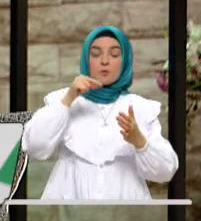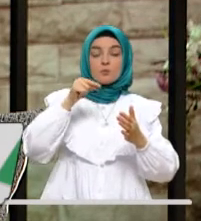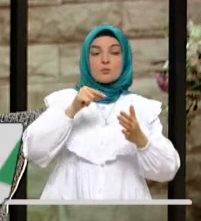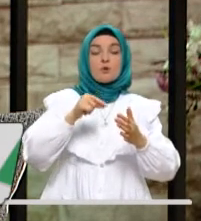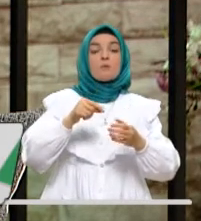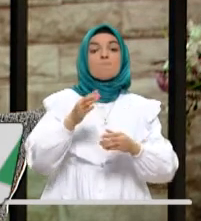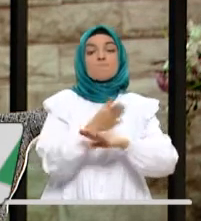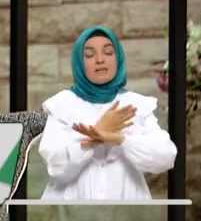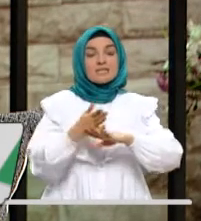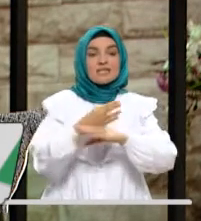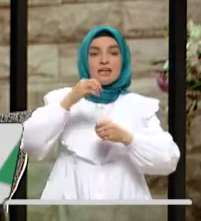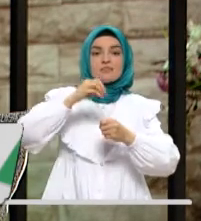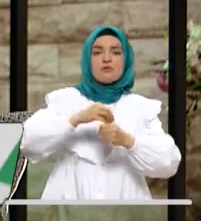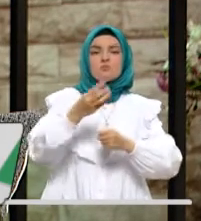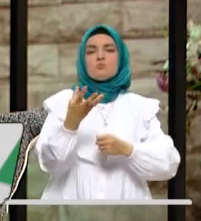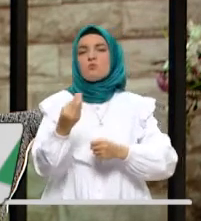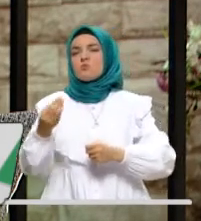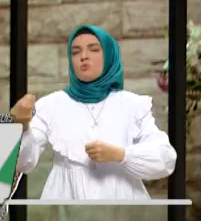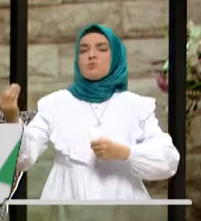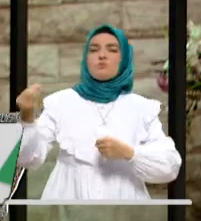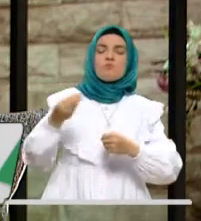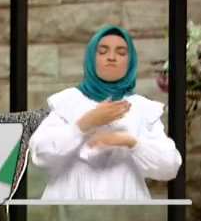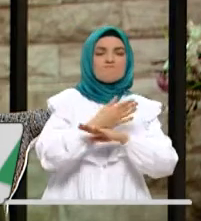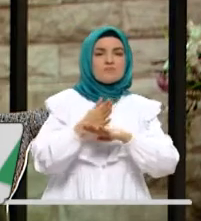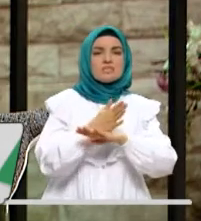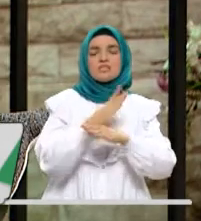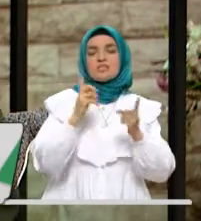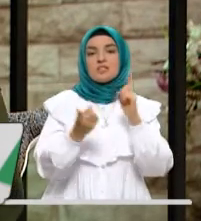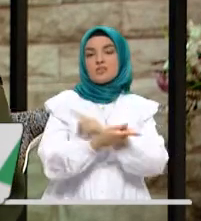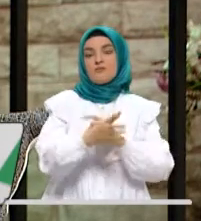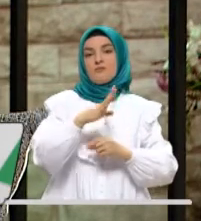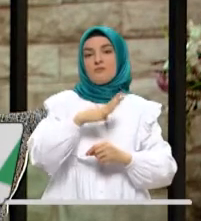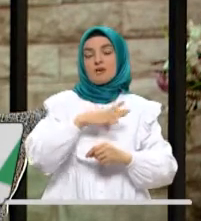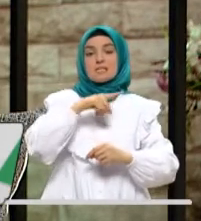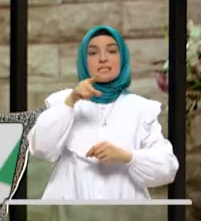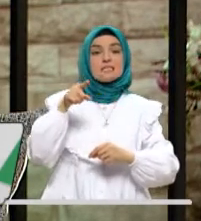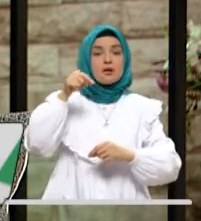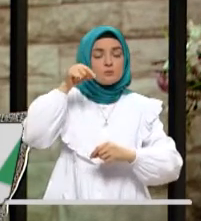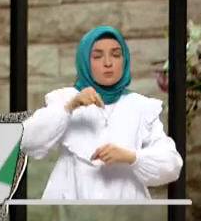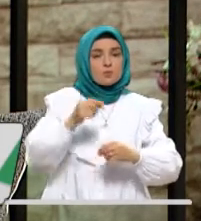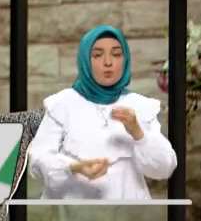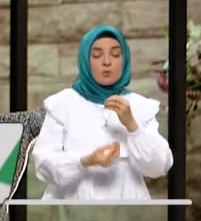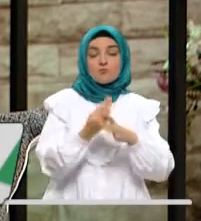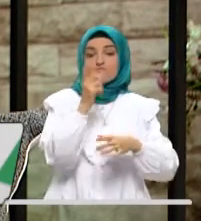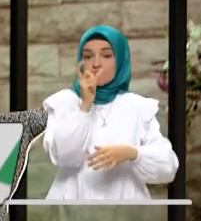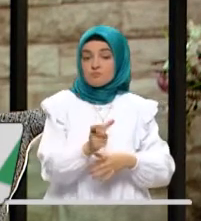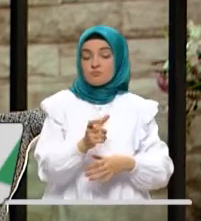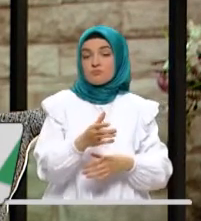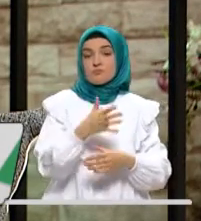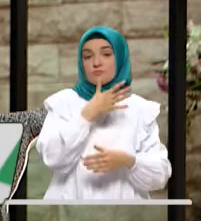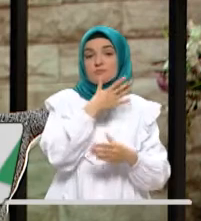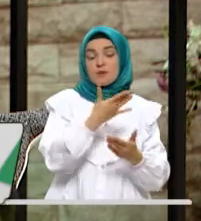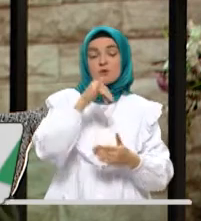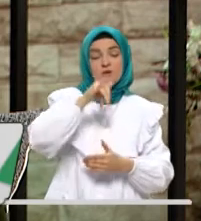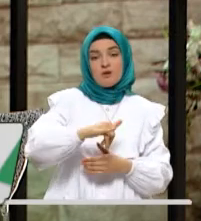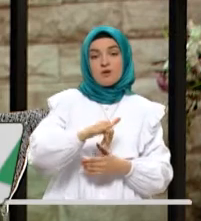aktif madde içerisinde yüzlerce çeşit madde vardır. Yani siz bunu çünkü üretici de haklı. Anyonik yazmak zorunda.